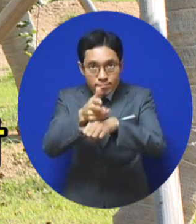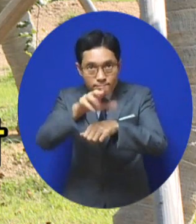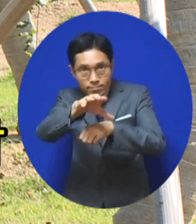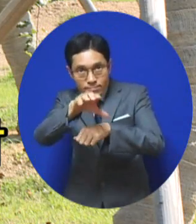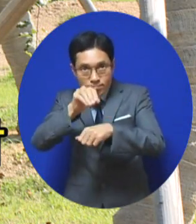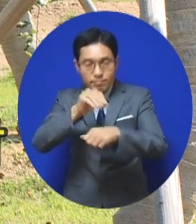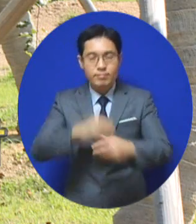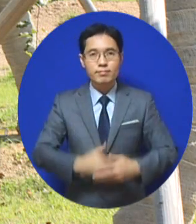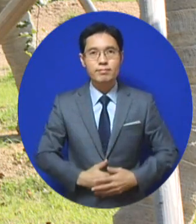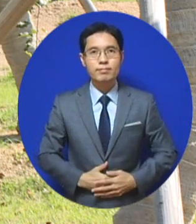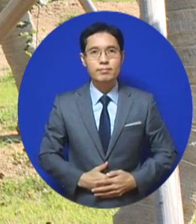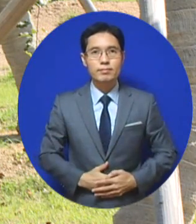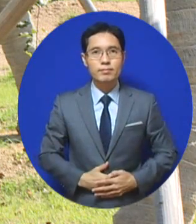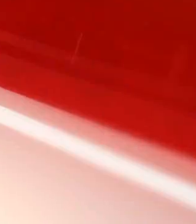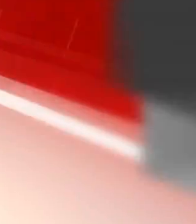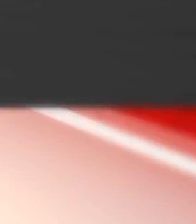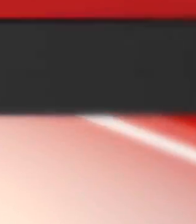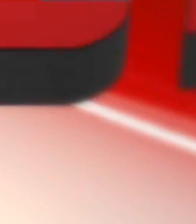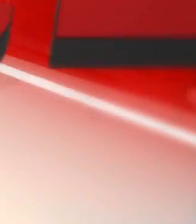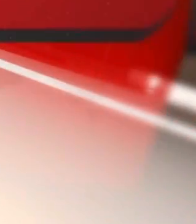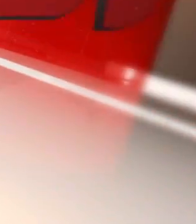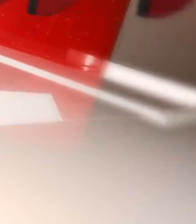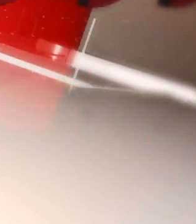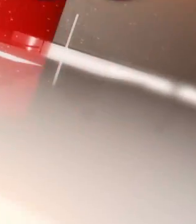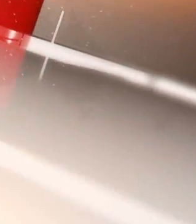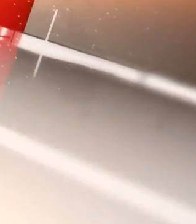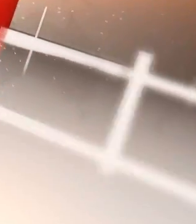셀카 인터뷰가 찾아갔습니다.